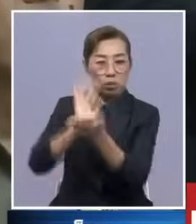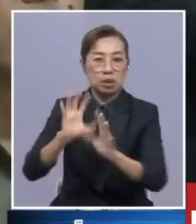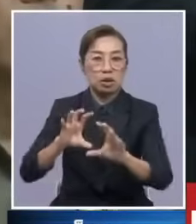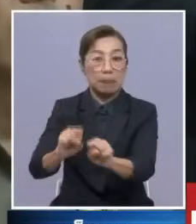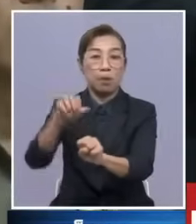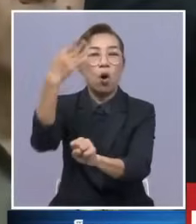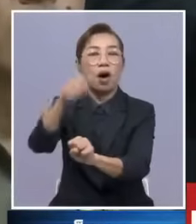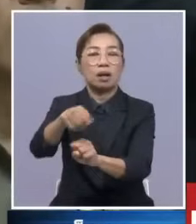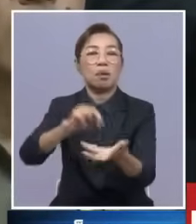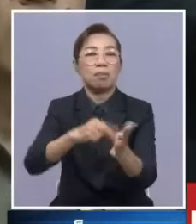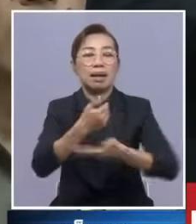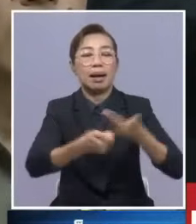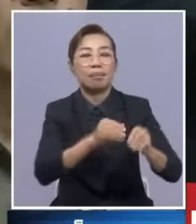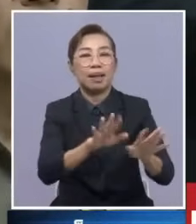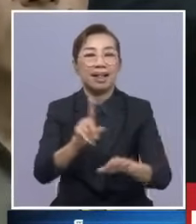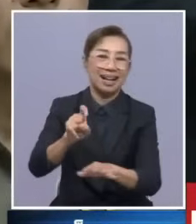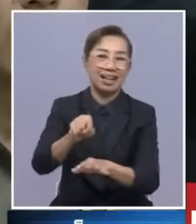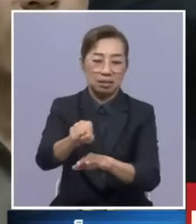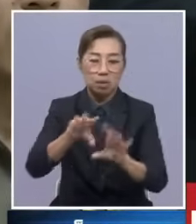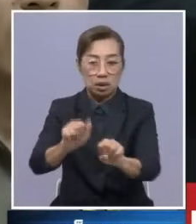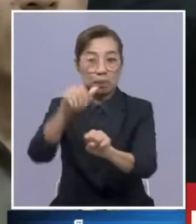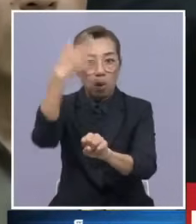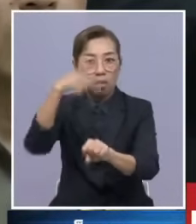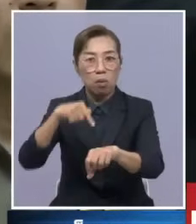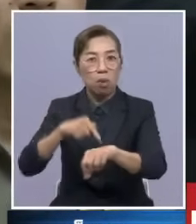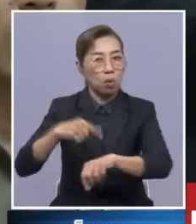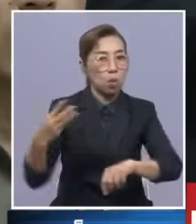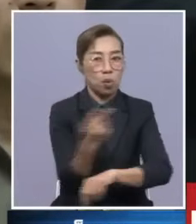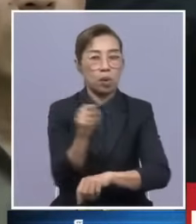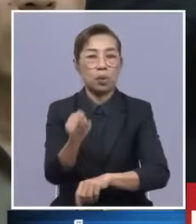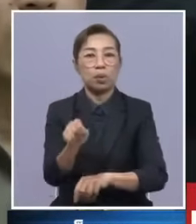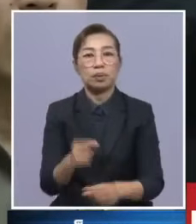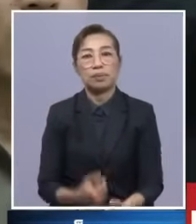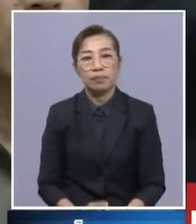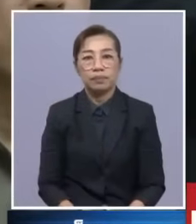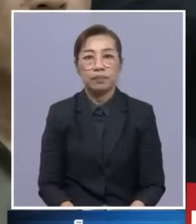ตัดวงจรนะครับแล้วก็เป็นการปฏิบัติอย่างรวดเร็วและ